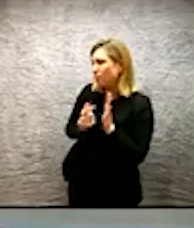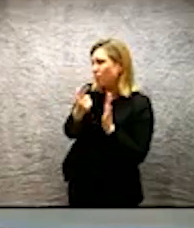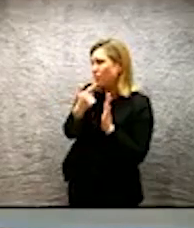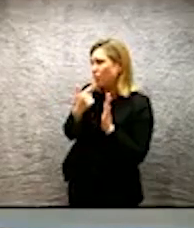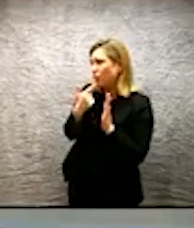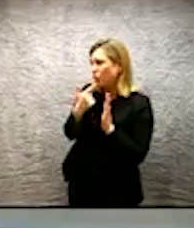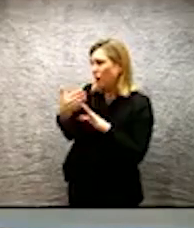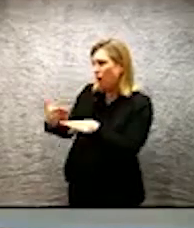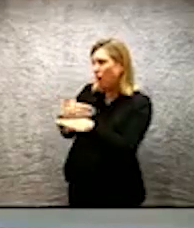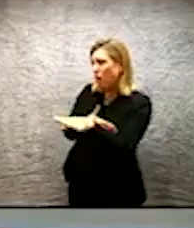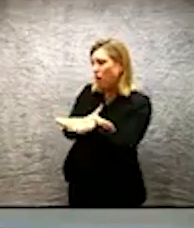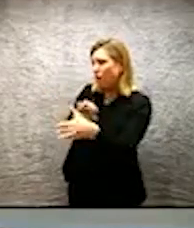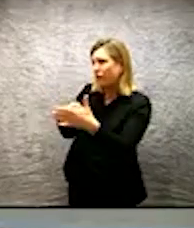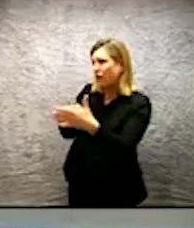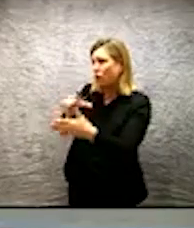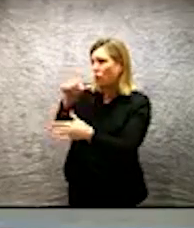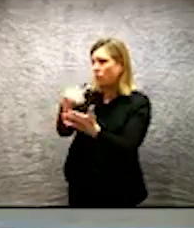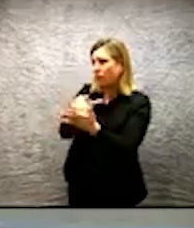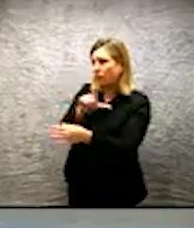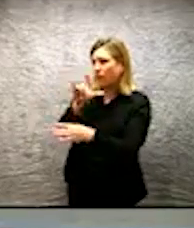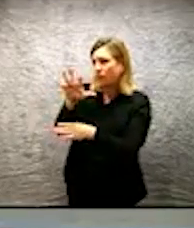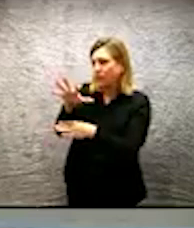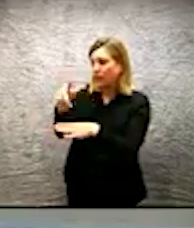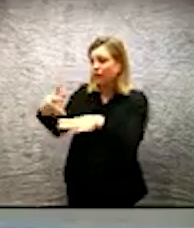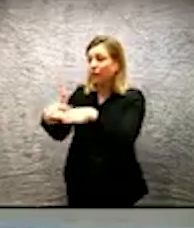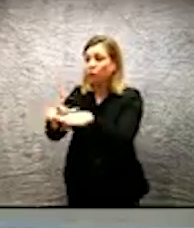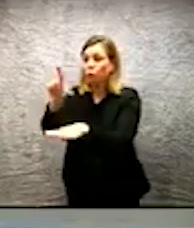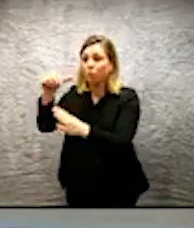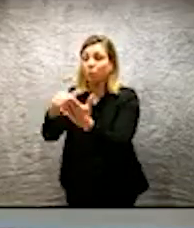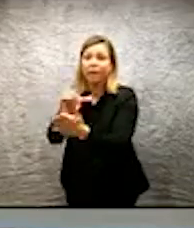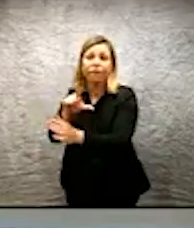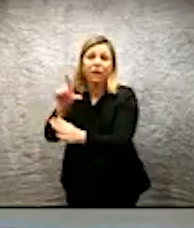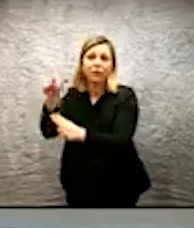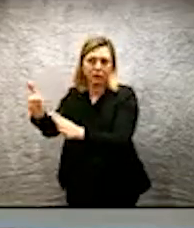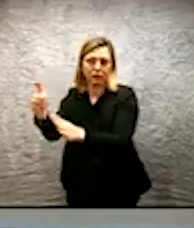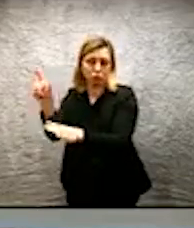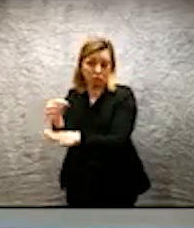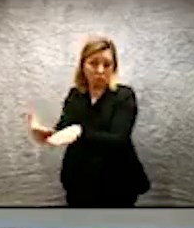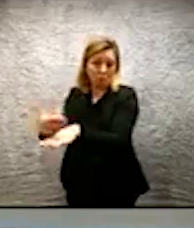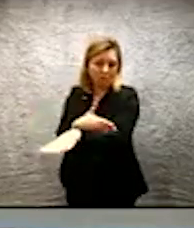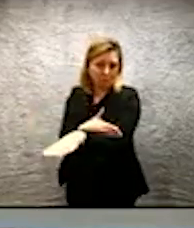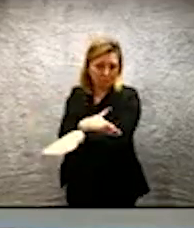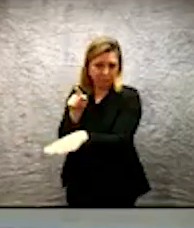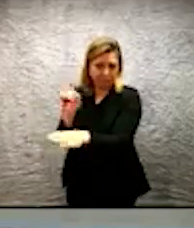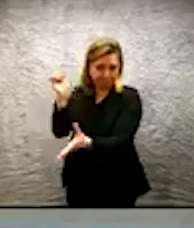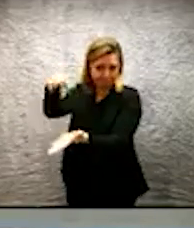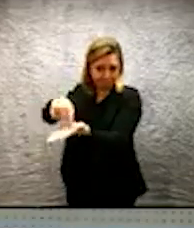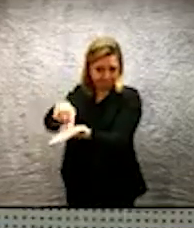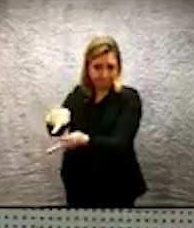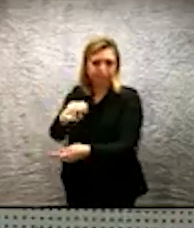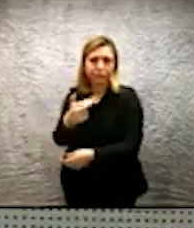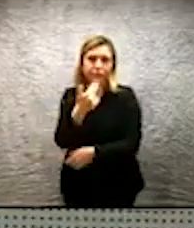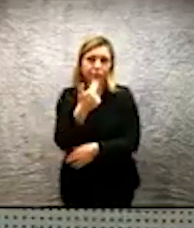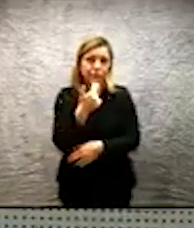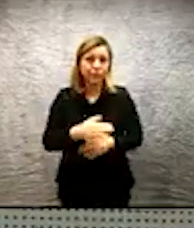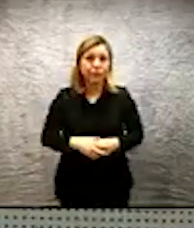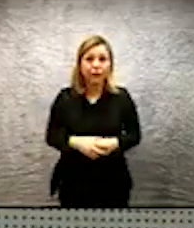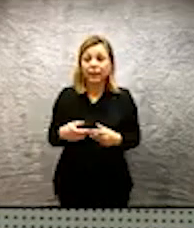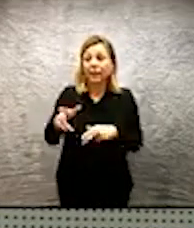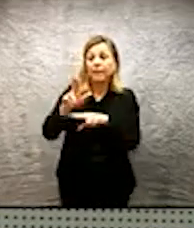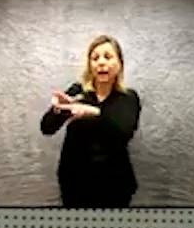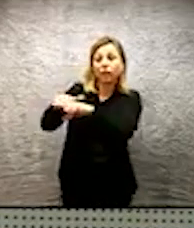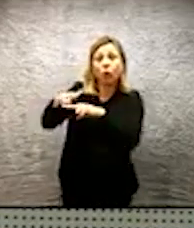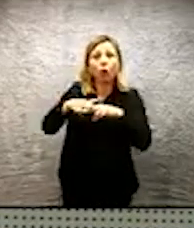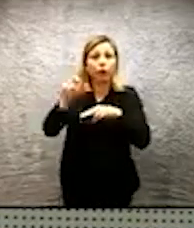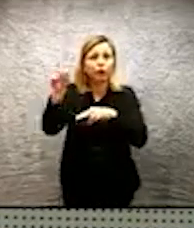fin 2025, début 2026. Là, aujourd'hui, il y a quelques travaux à faire